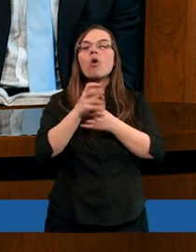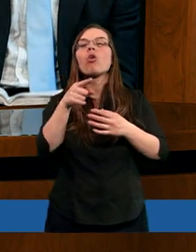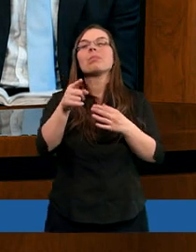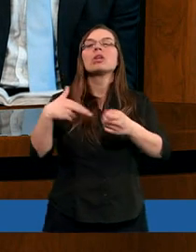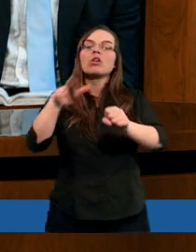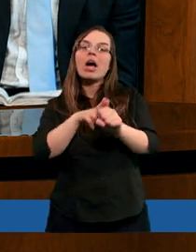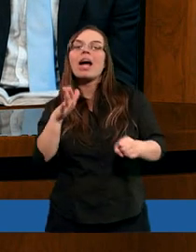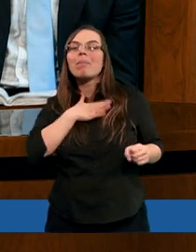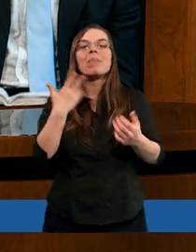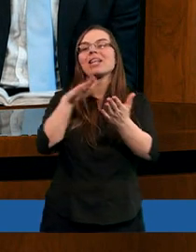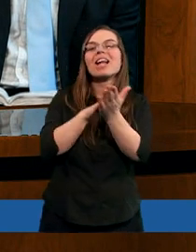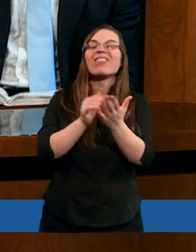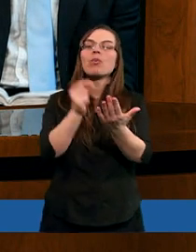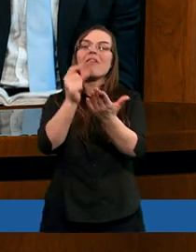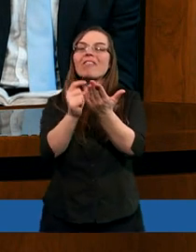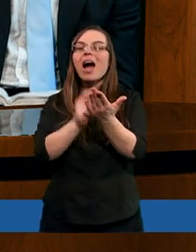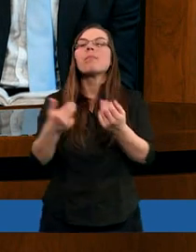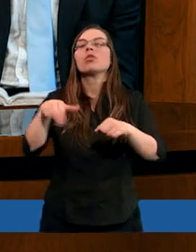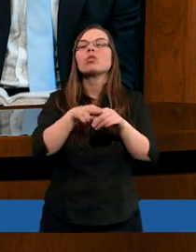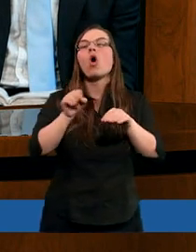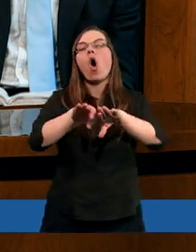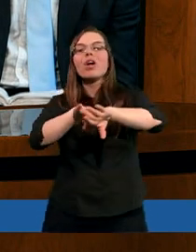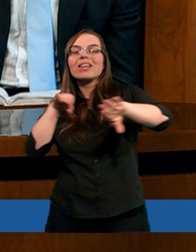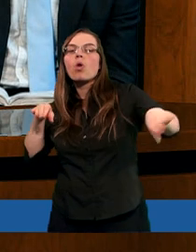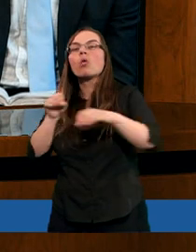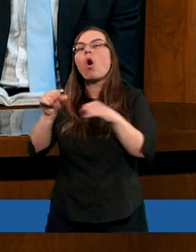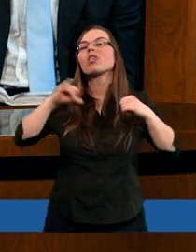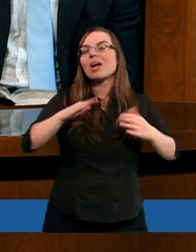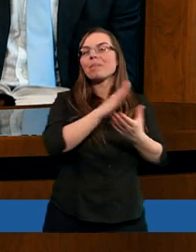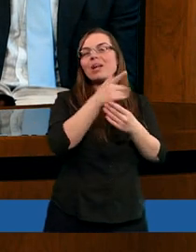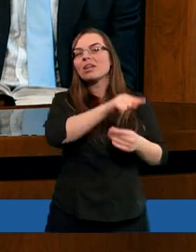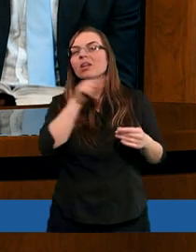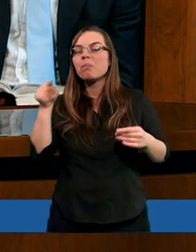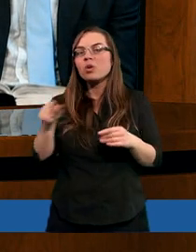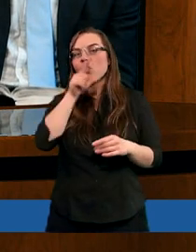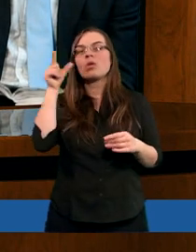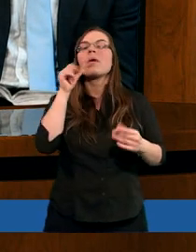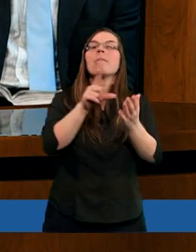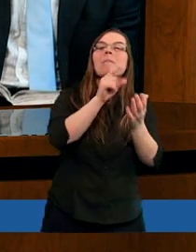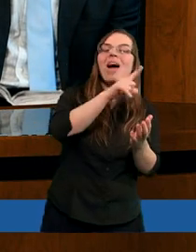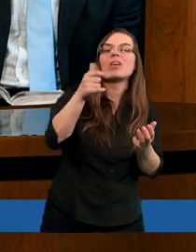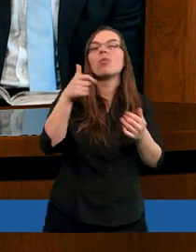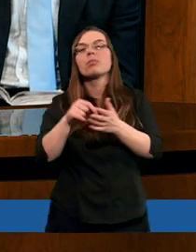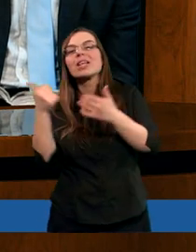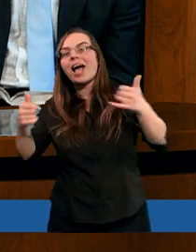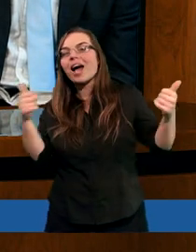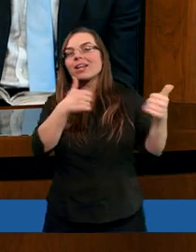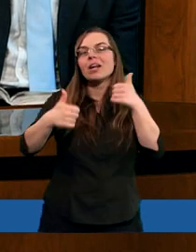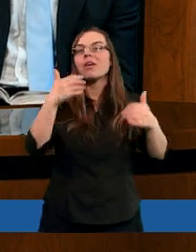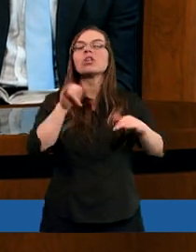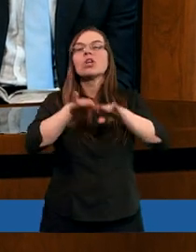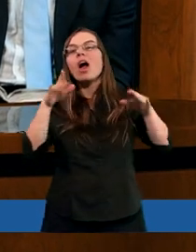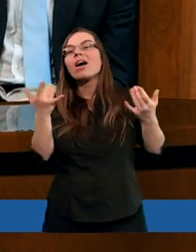i tutaj mamy ten niezwykły fragment, w którym Piotr się izoluje, odchodzi. I nagle Paweł wstaje i mówi, Piotrze, tak nie można.